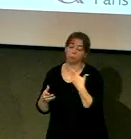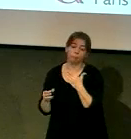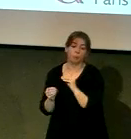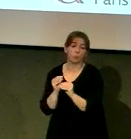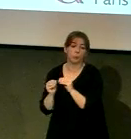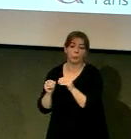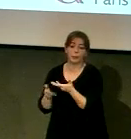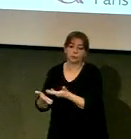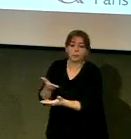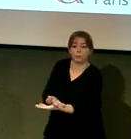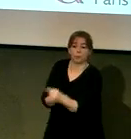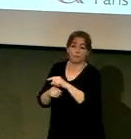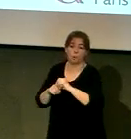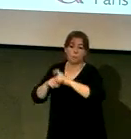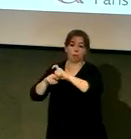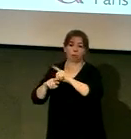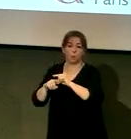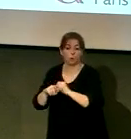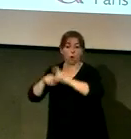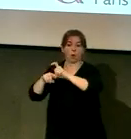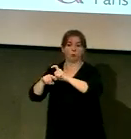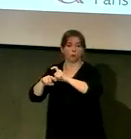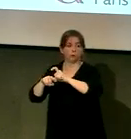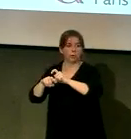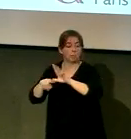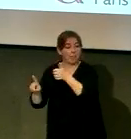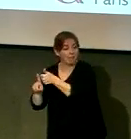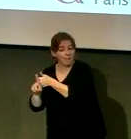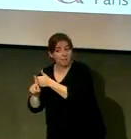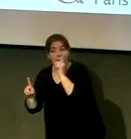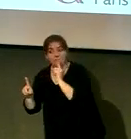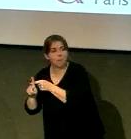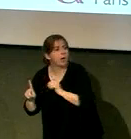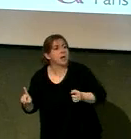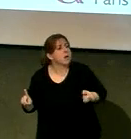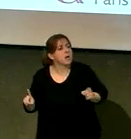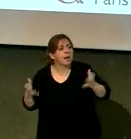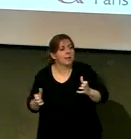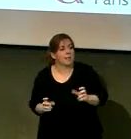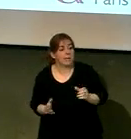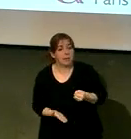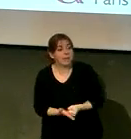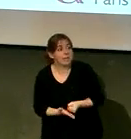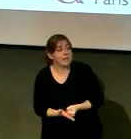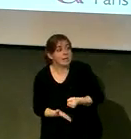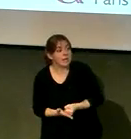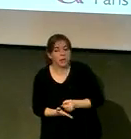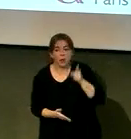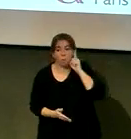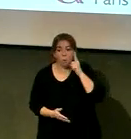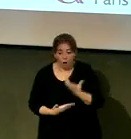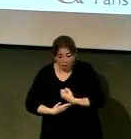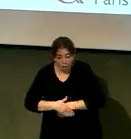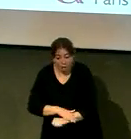substitution pendant la grossesse. Alors que la femme va plutôt pousser pour le baisser parce qu'elle a peur du syndrome de sevrage du